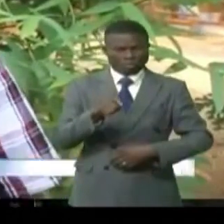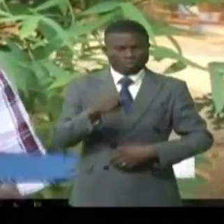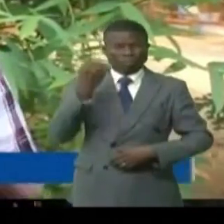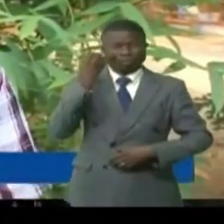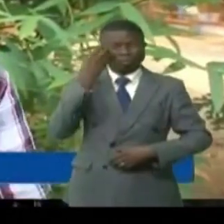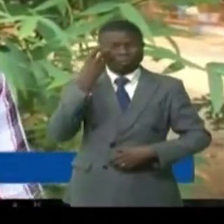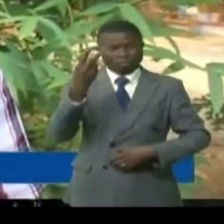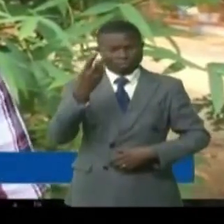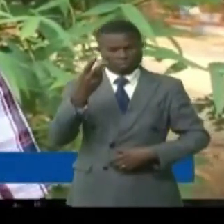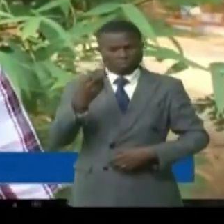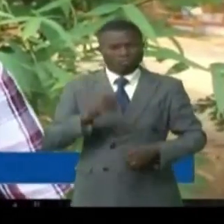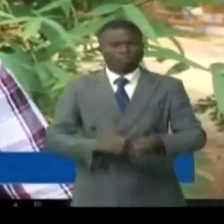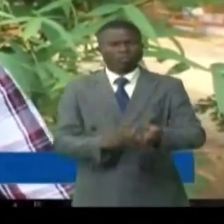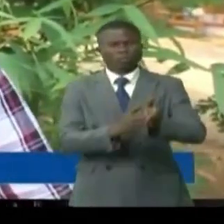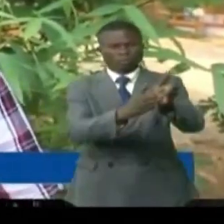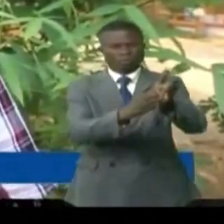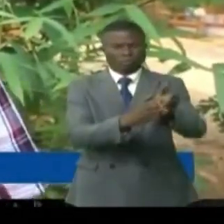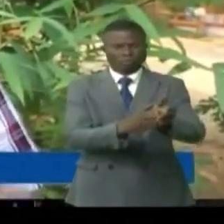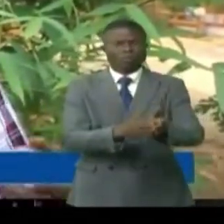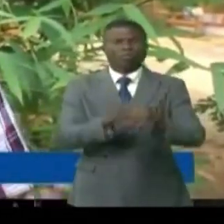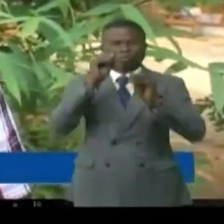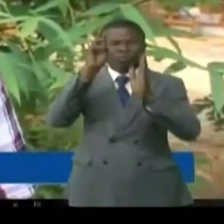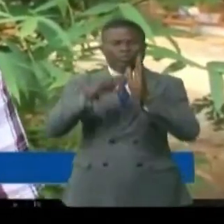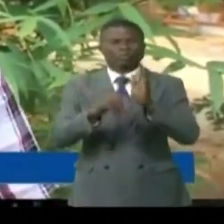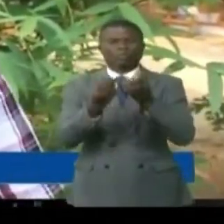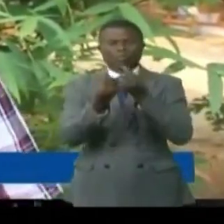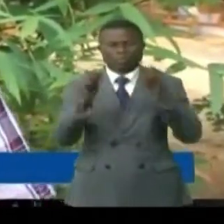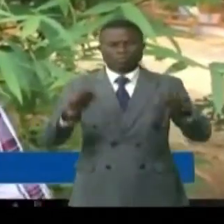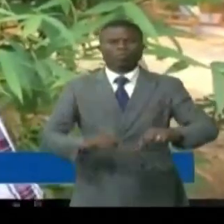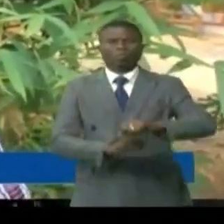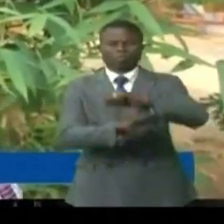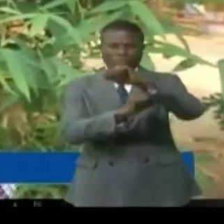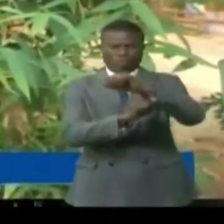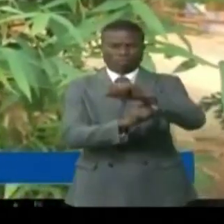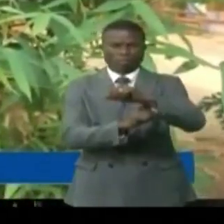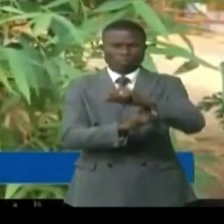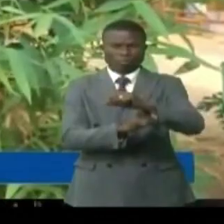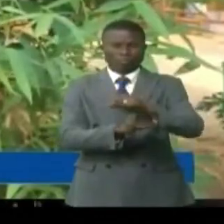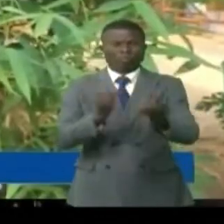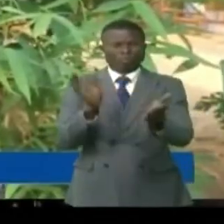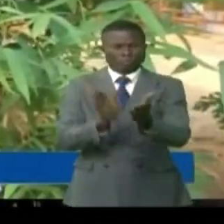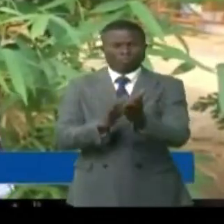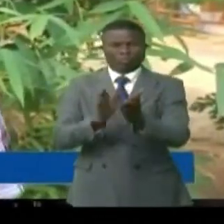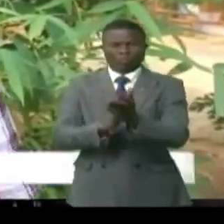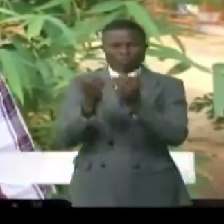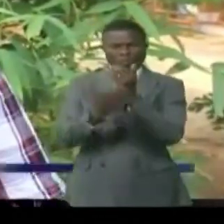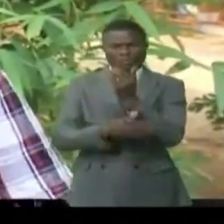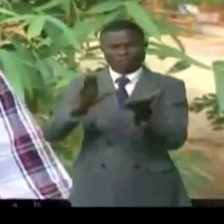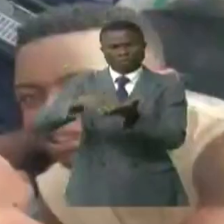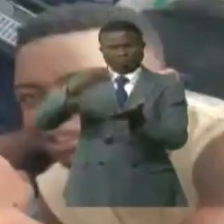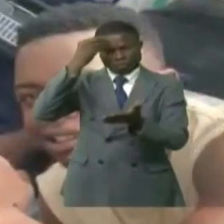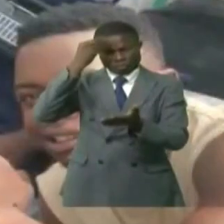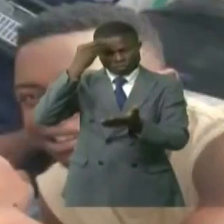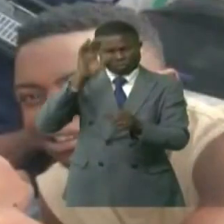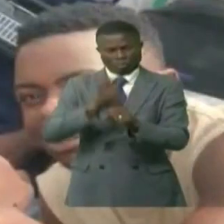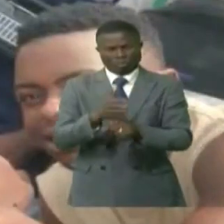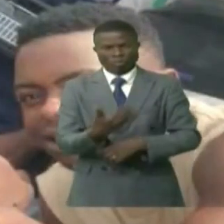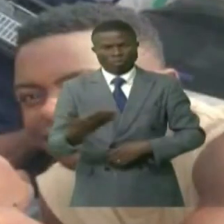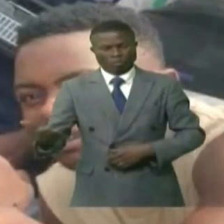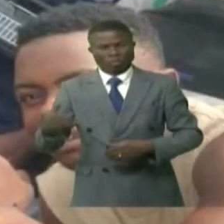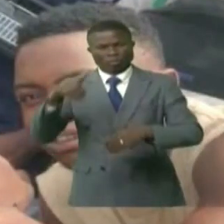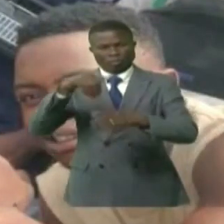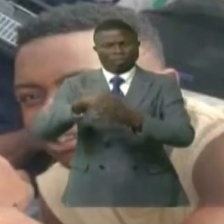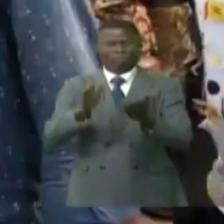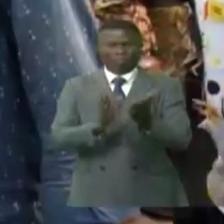bon d'accompagner cette gratuité-là en appuyant les écoles, les élèves avec le kit